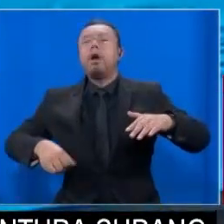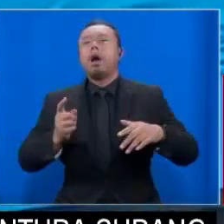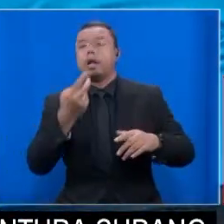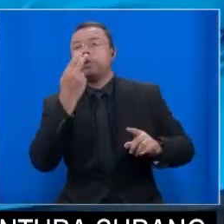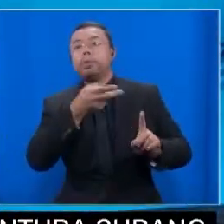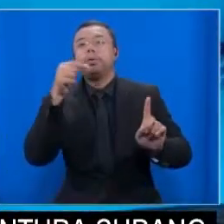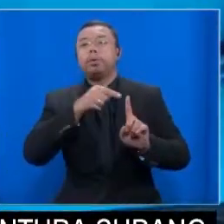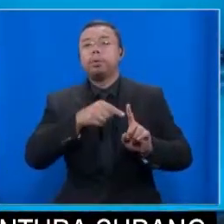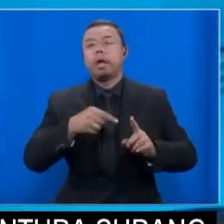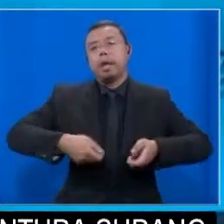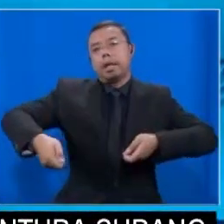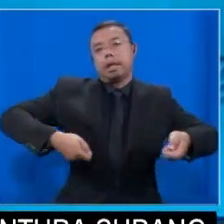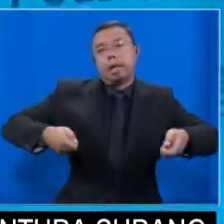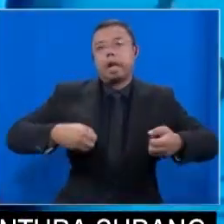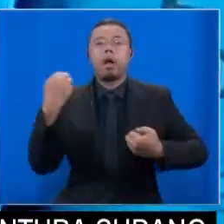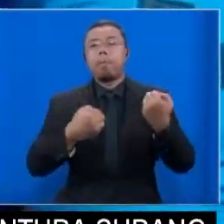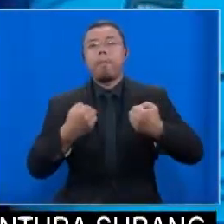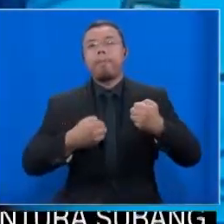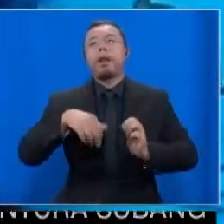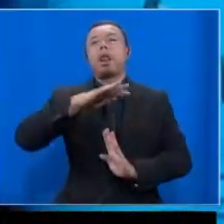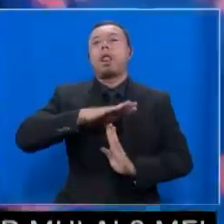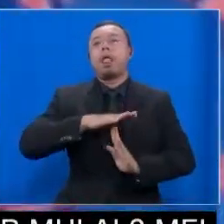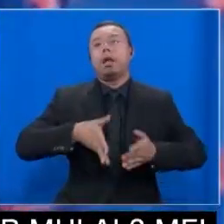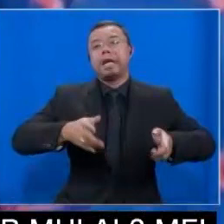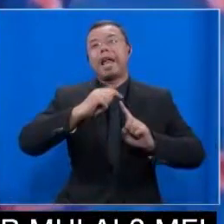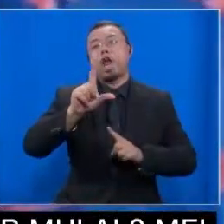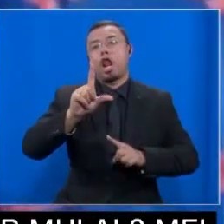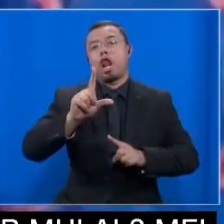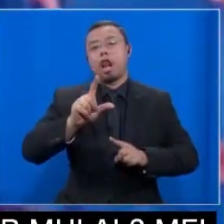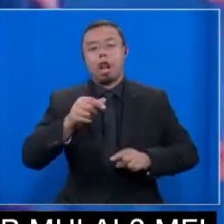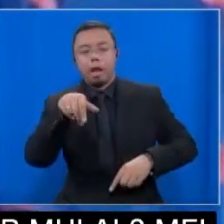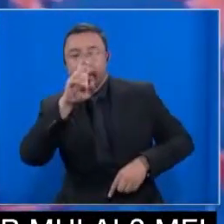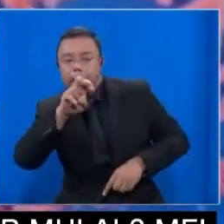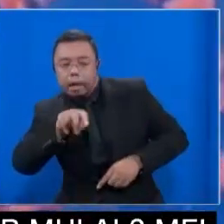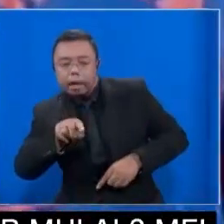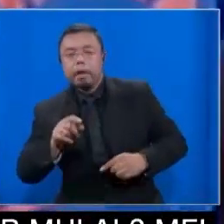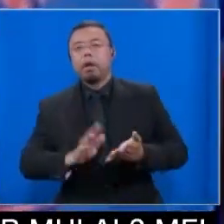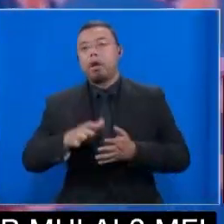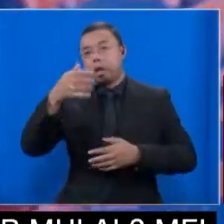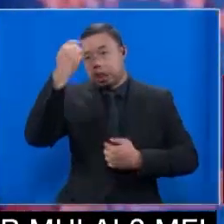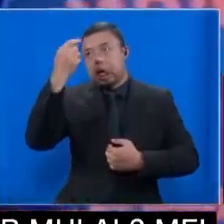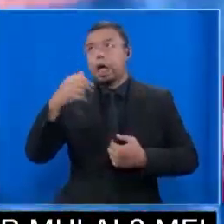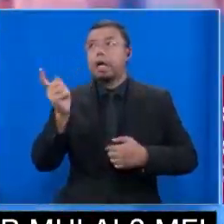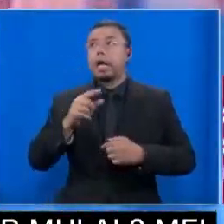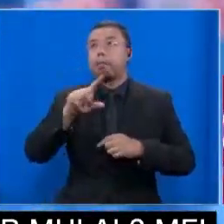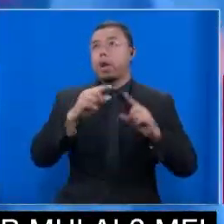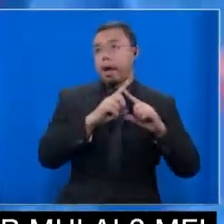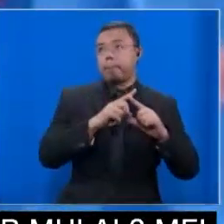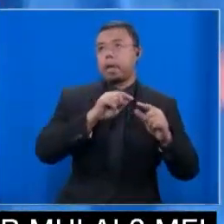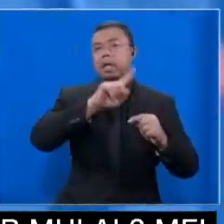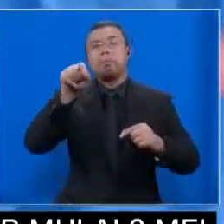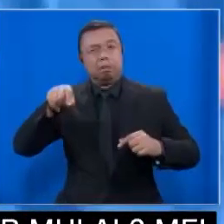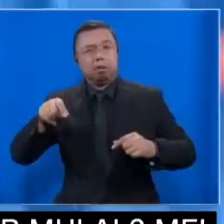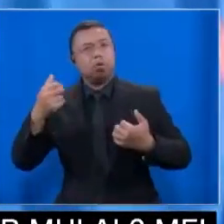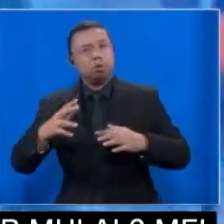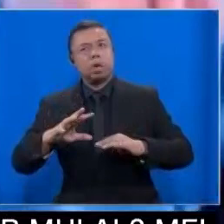rest area tol di Jawa Barat, Banten, dan Jawa Tengah. Dari catatan polisi, tersangka beroperasi sejak April 2021 dan